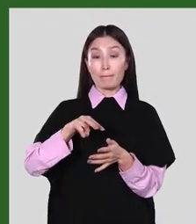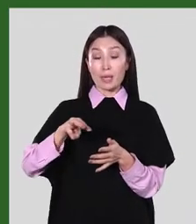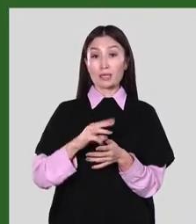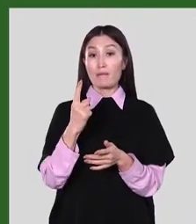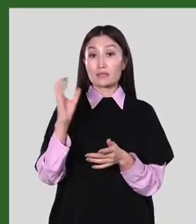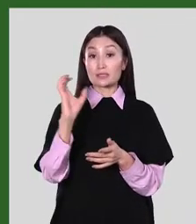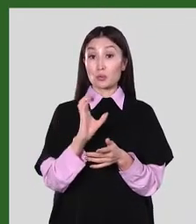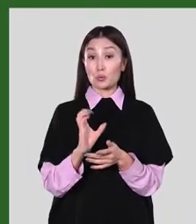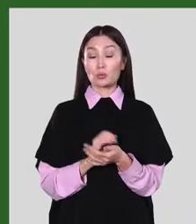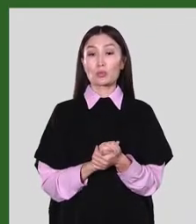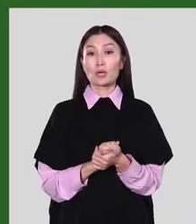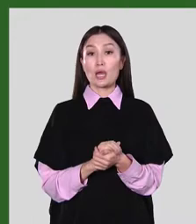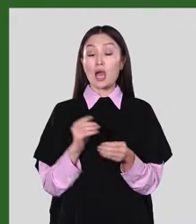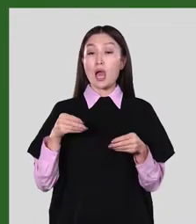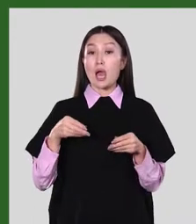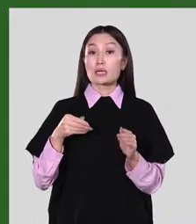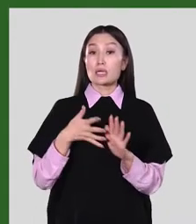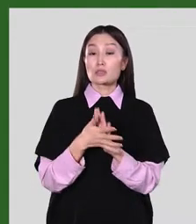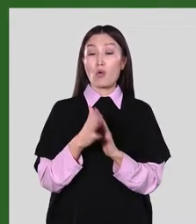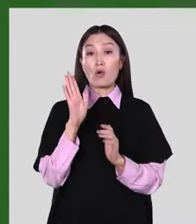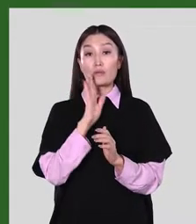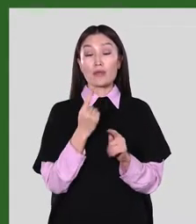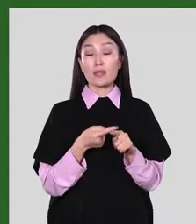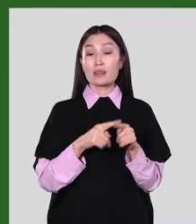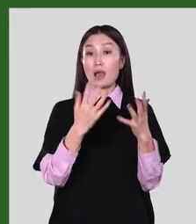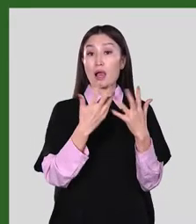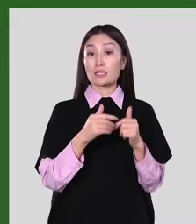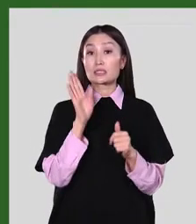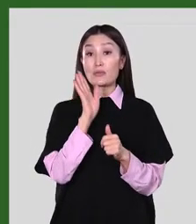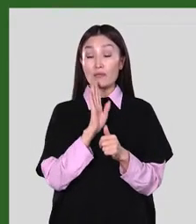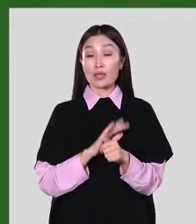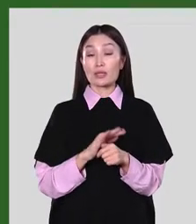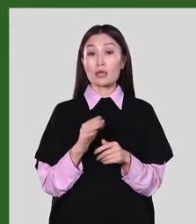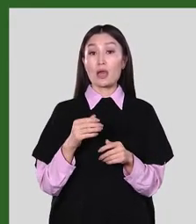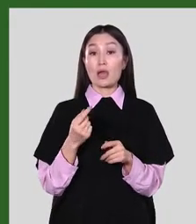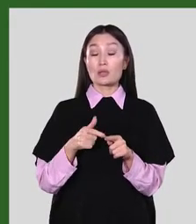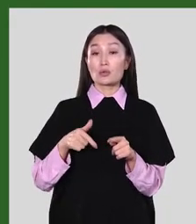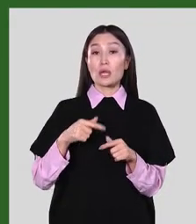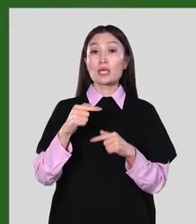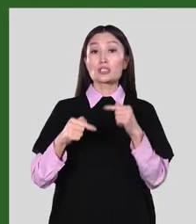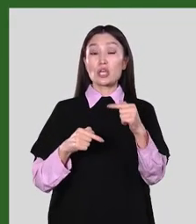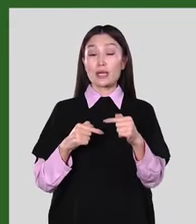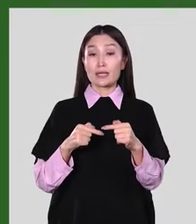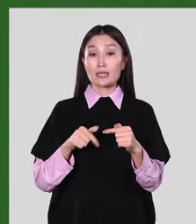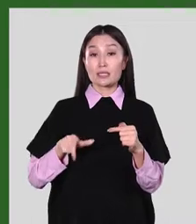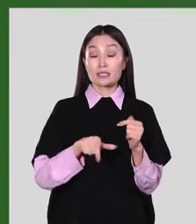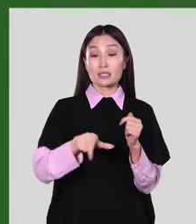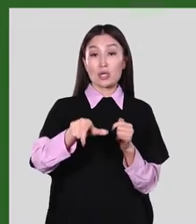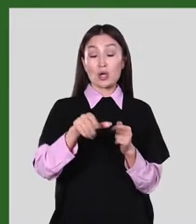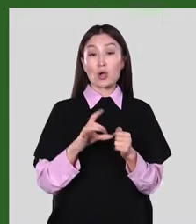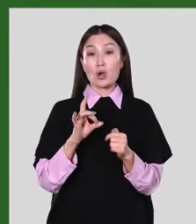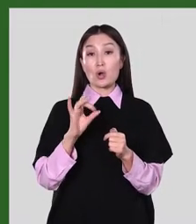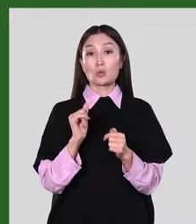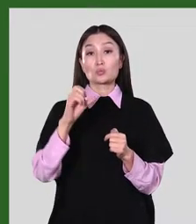в секунду расход воды это количество воды протекающий через поперечное сечения русла